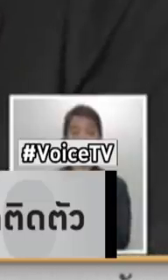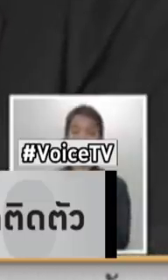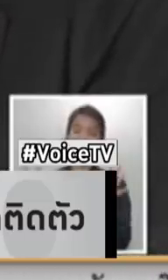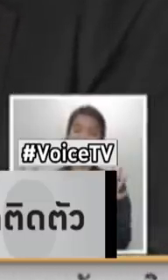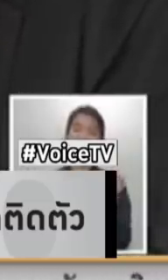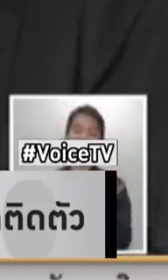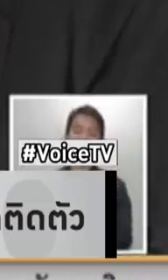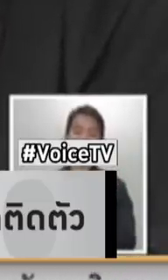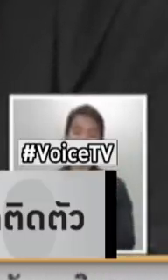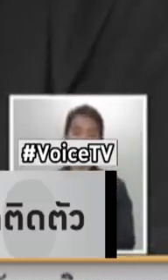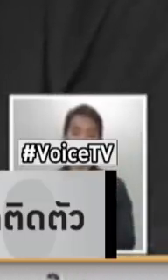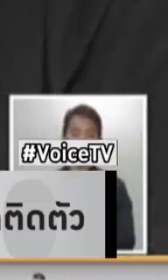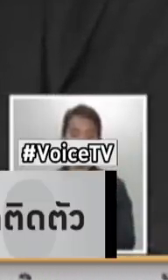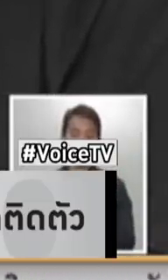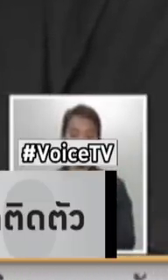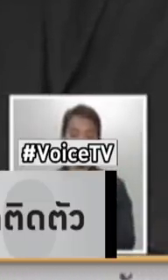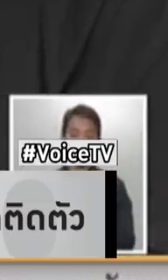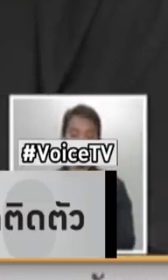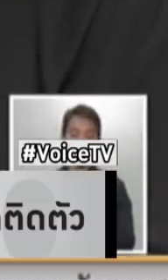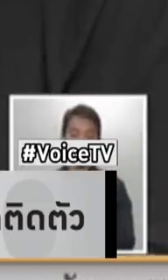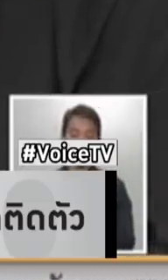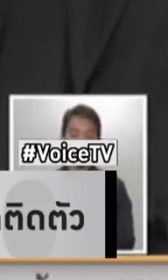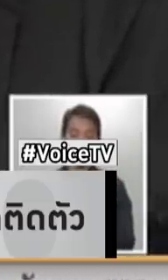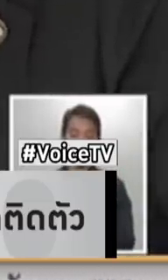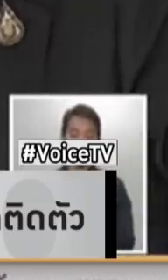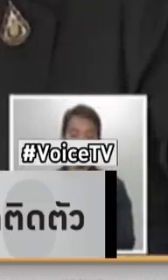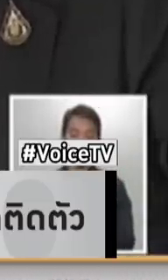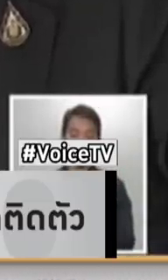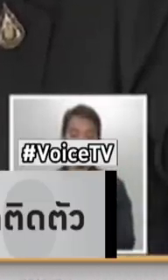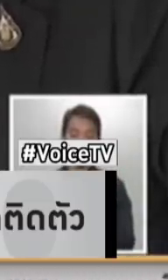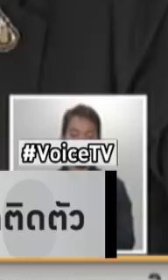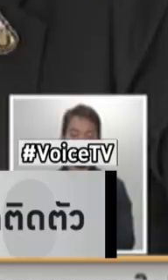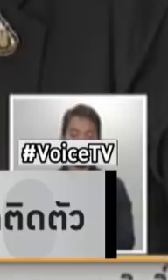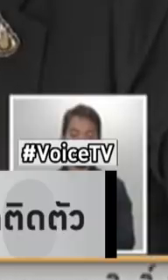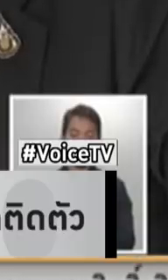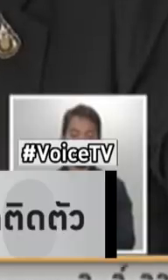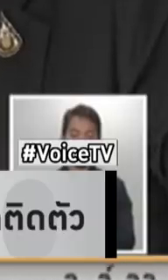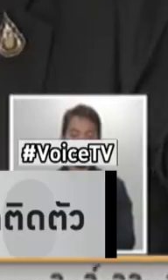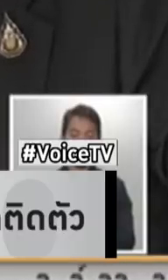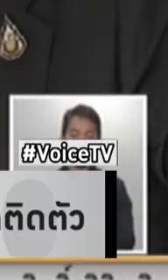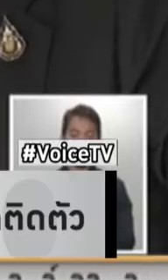ที่สุดศาลก็ยกฟ้องผู้ต้องหาที่เขาเป็นพยาน ลองฟังดูบรรยากาศในสภาวันนี้กันดูครับ